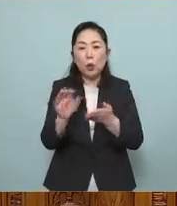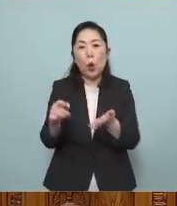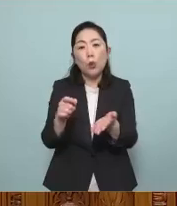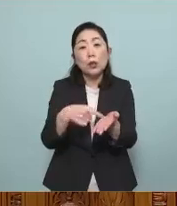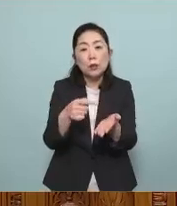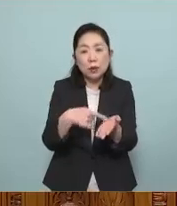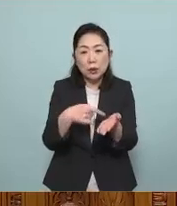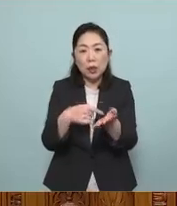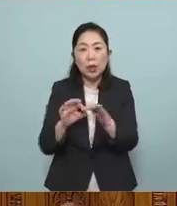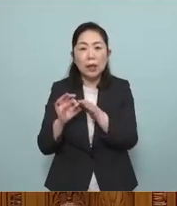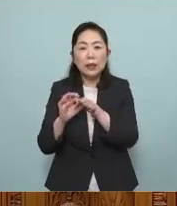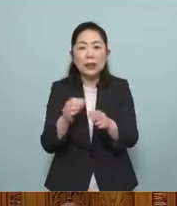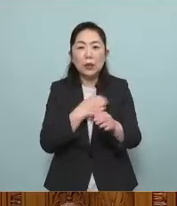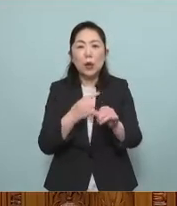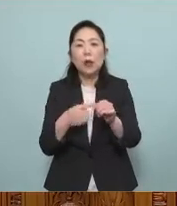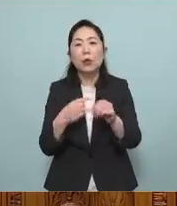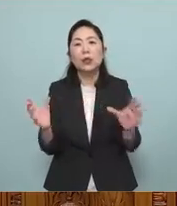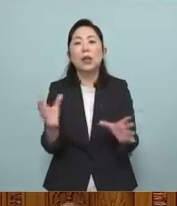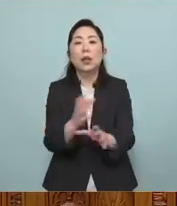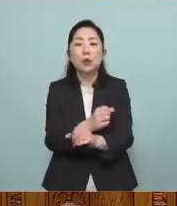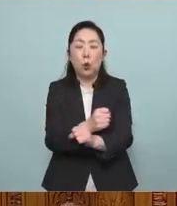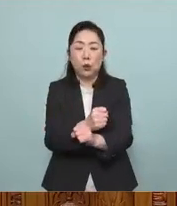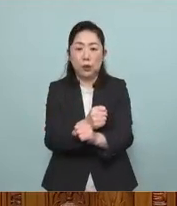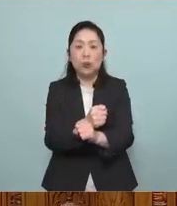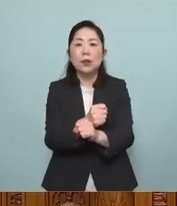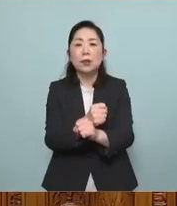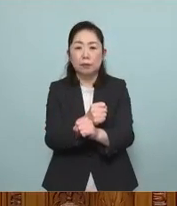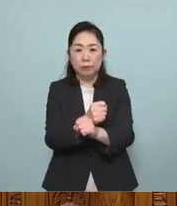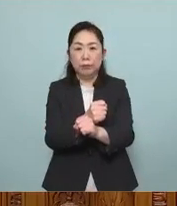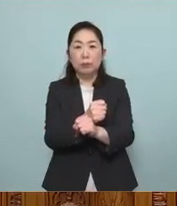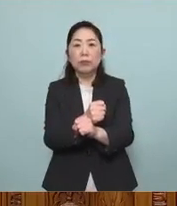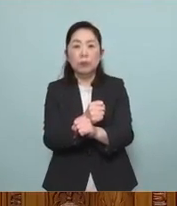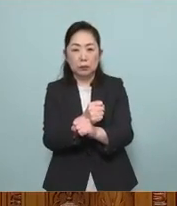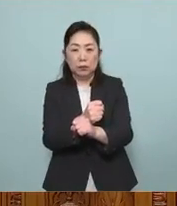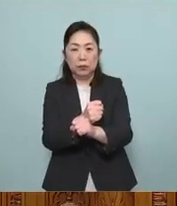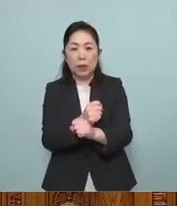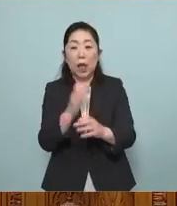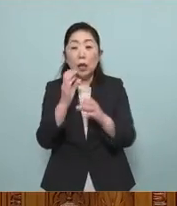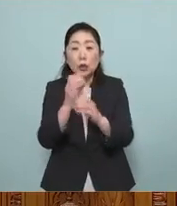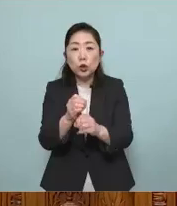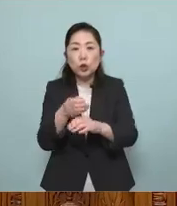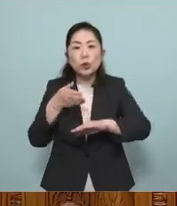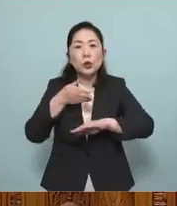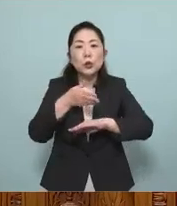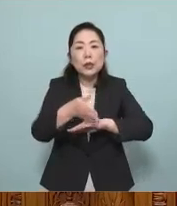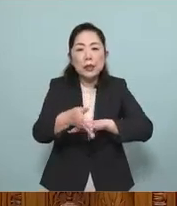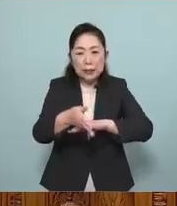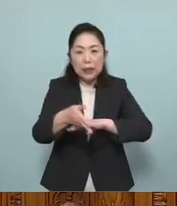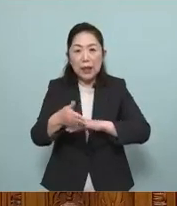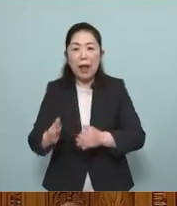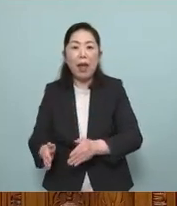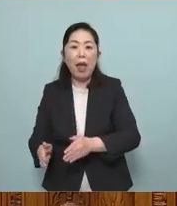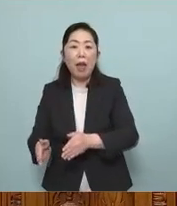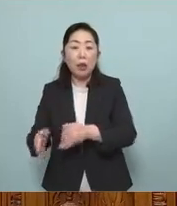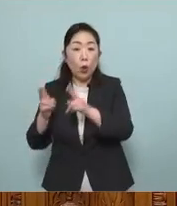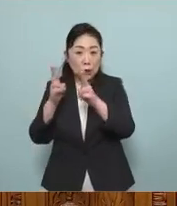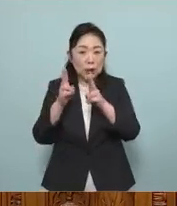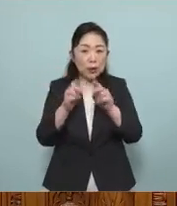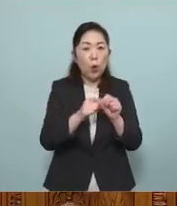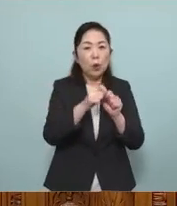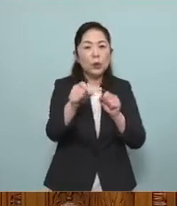して持続可能性の喪失、行き過ぎた集中によって生じた都市と地方の